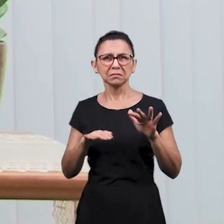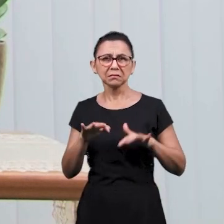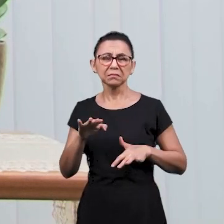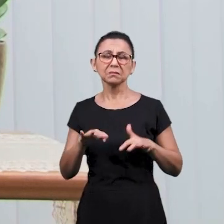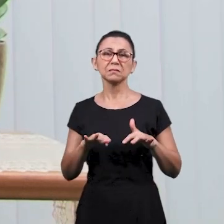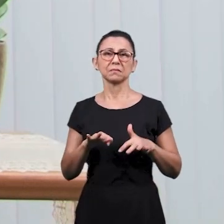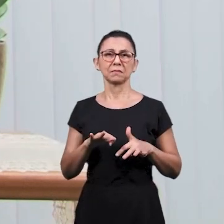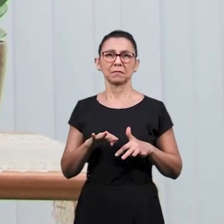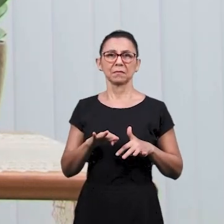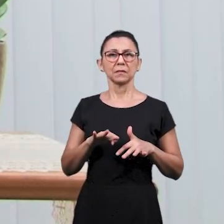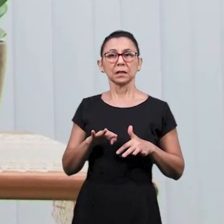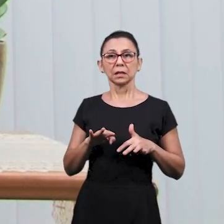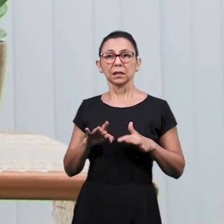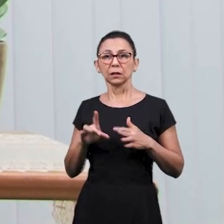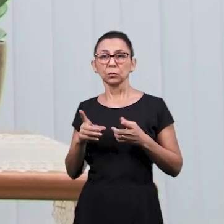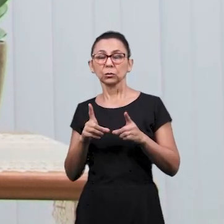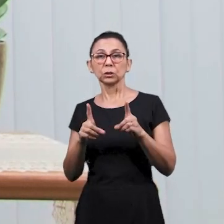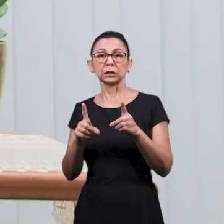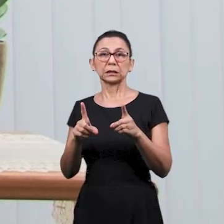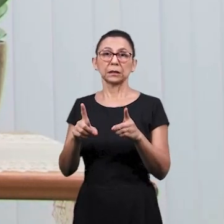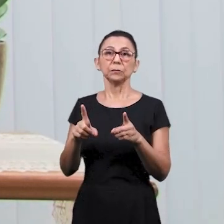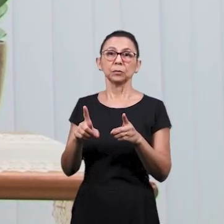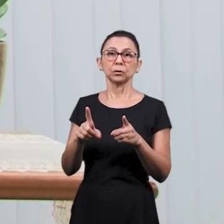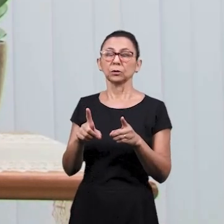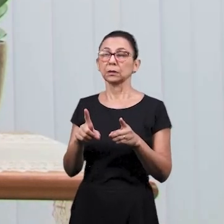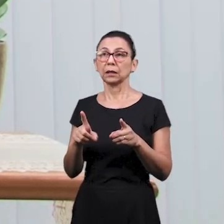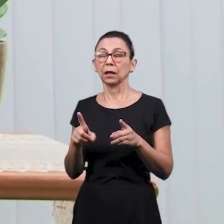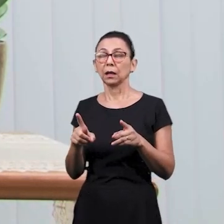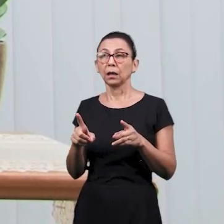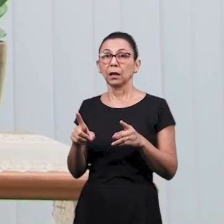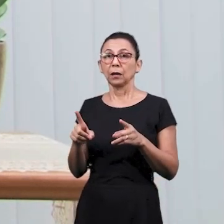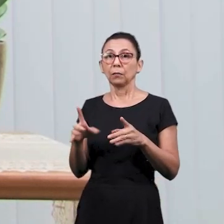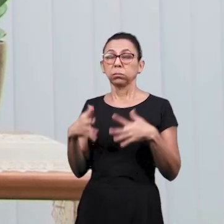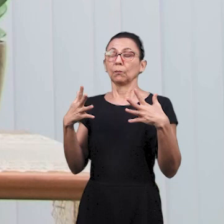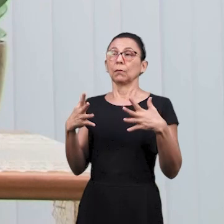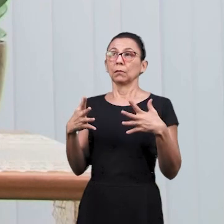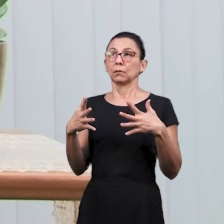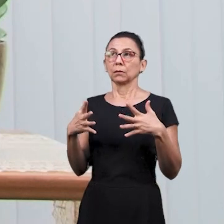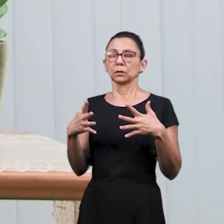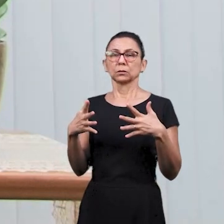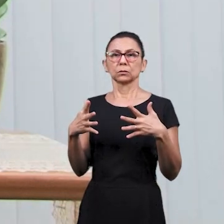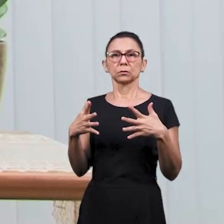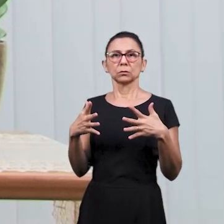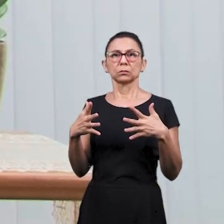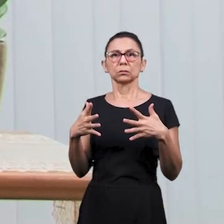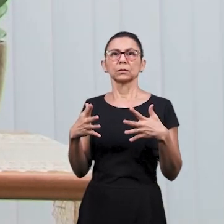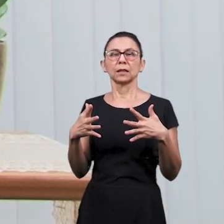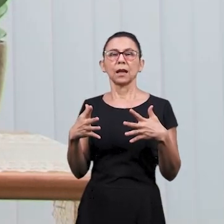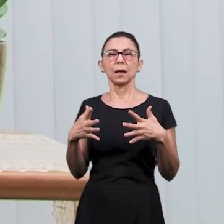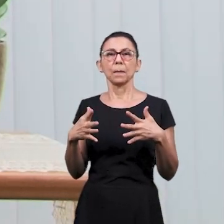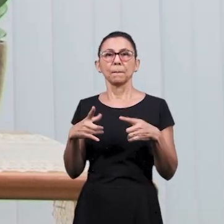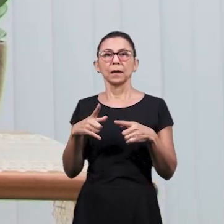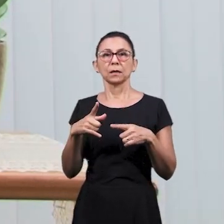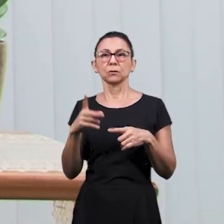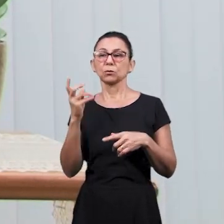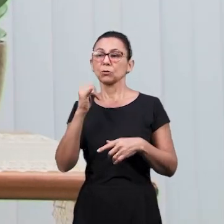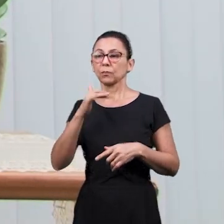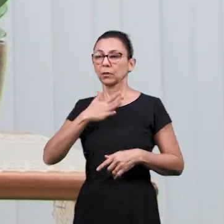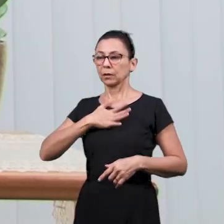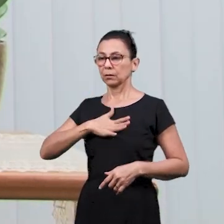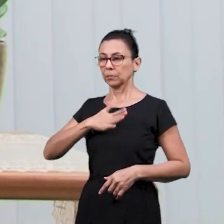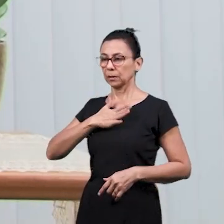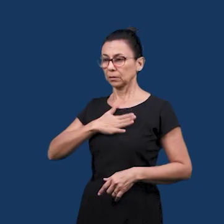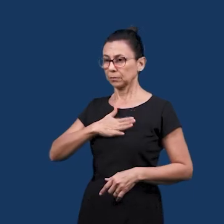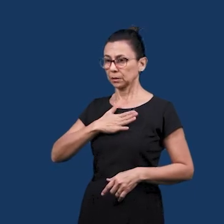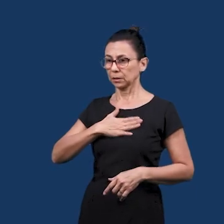они происходят. Как, например, с этими учениками, когда они увидели Его, идущего по морю, то